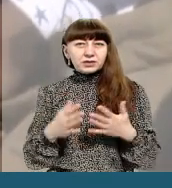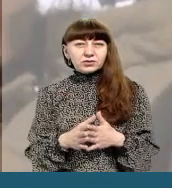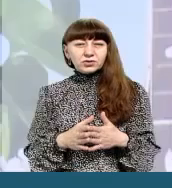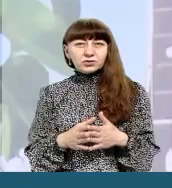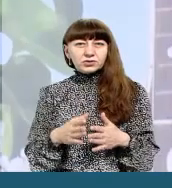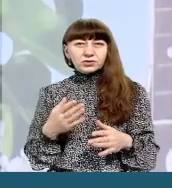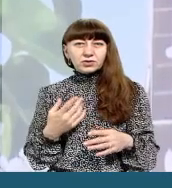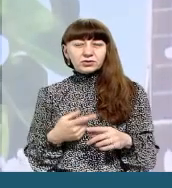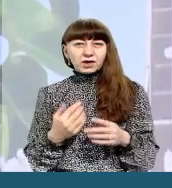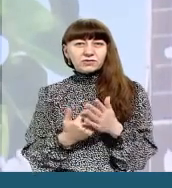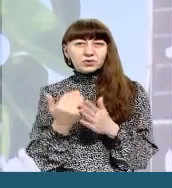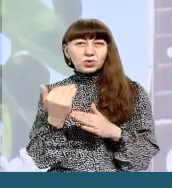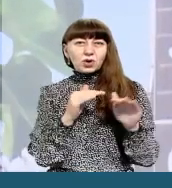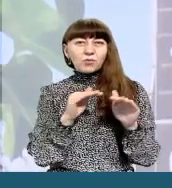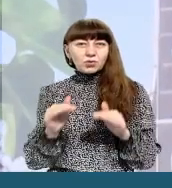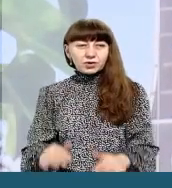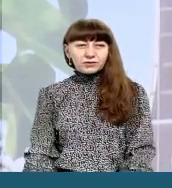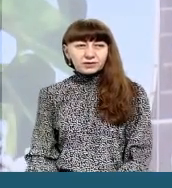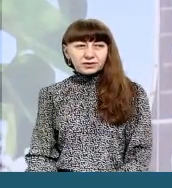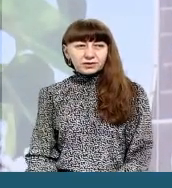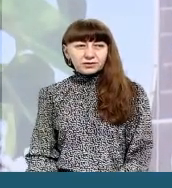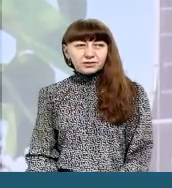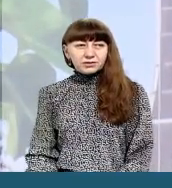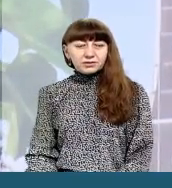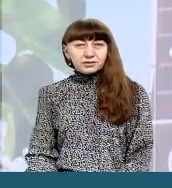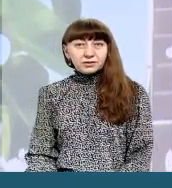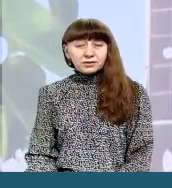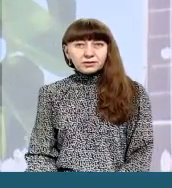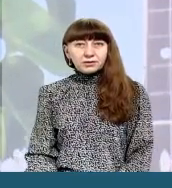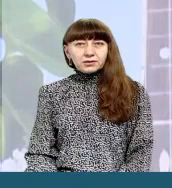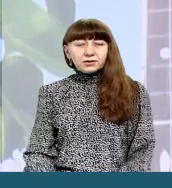енді Наурызда бізде әр қала аудандарда